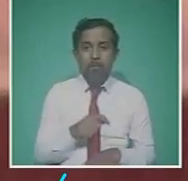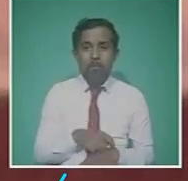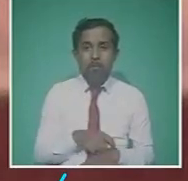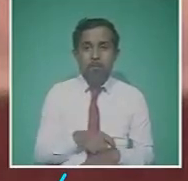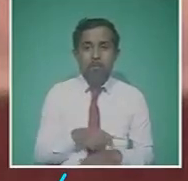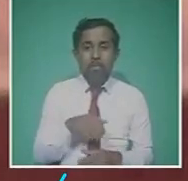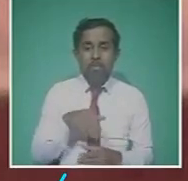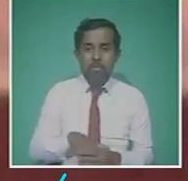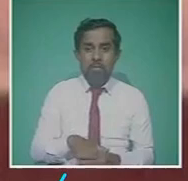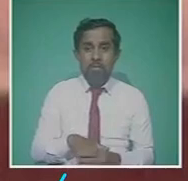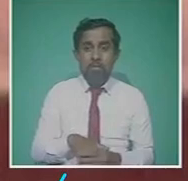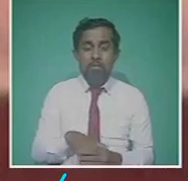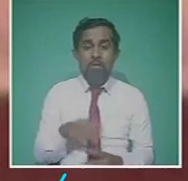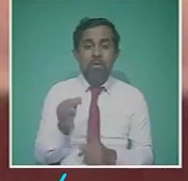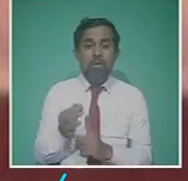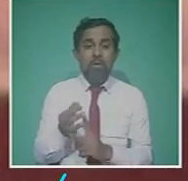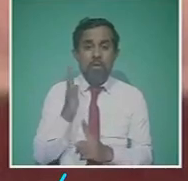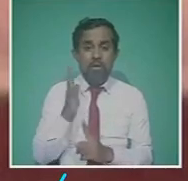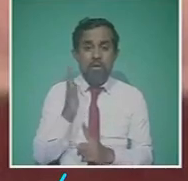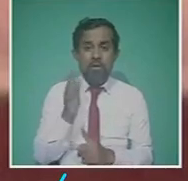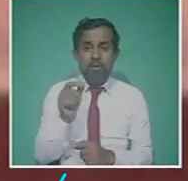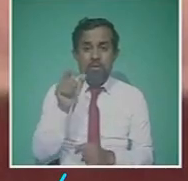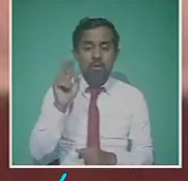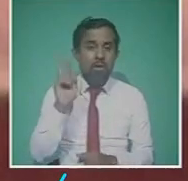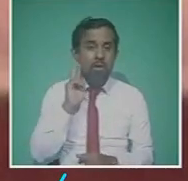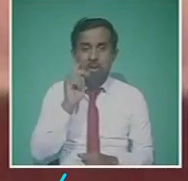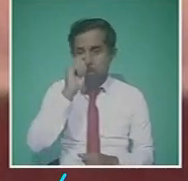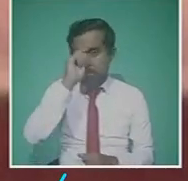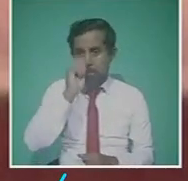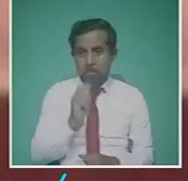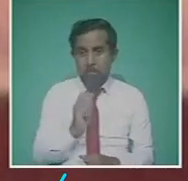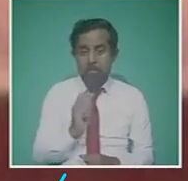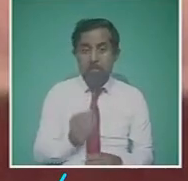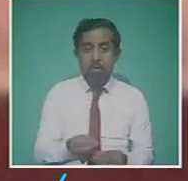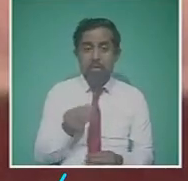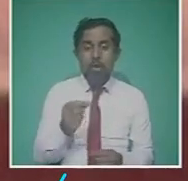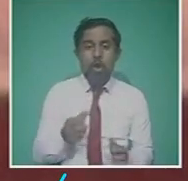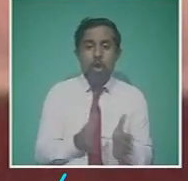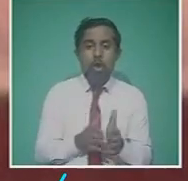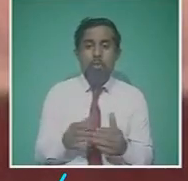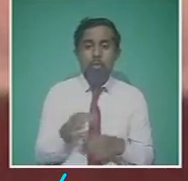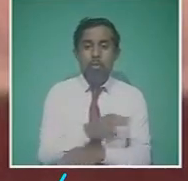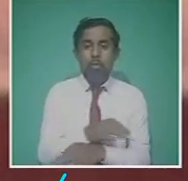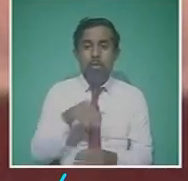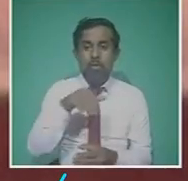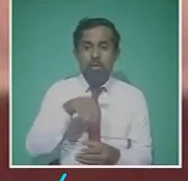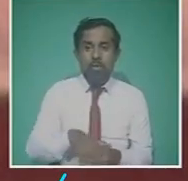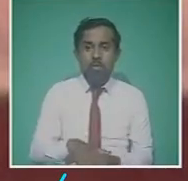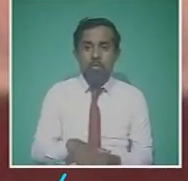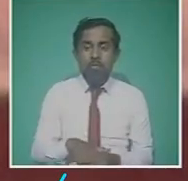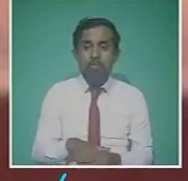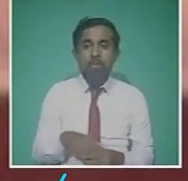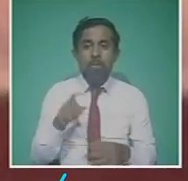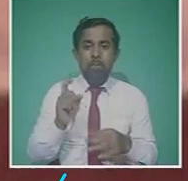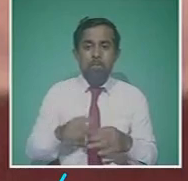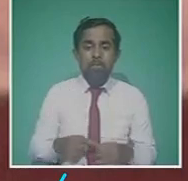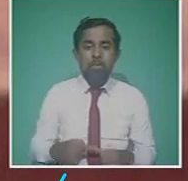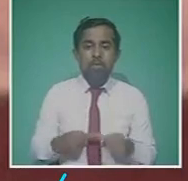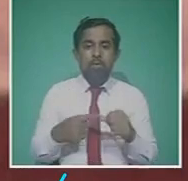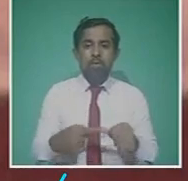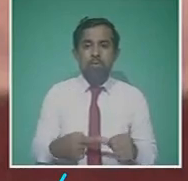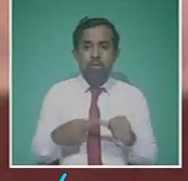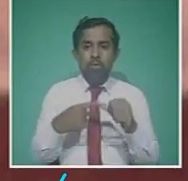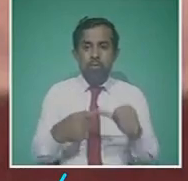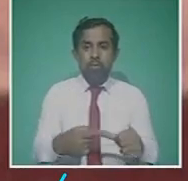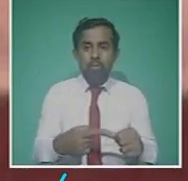මේක තුලින්ම මේ ජනාධිපතිතුමා රනිල් වික්‍රමසිංහ මැතිතුමා ගෙනල්ලා තියෙන කමිටු ක්‍රමය හරහා මේ ප්‍රශ්න වලට උත්තර